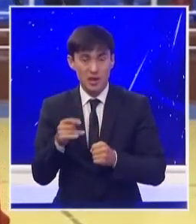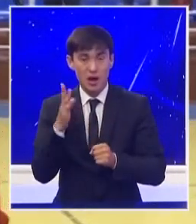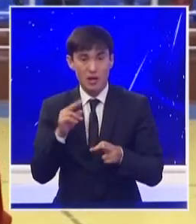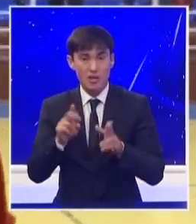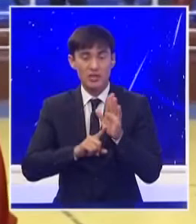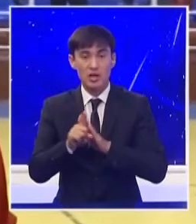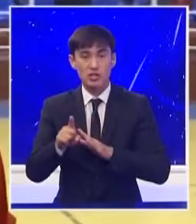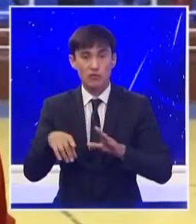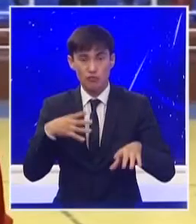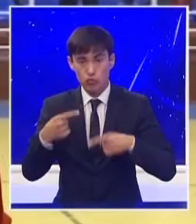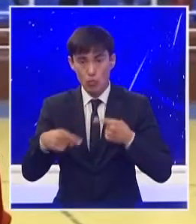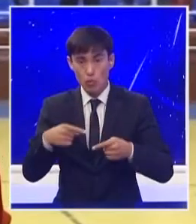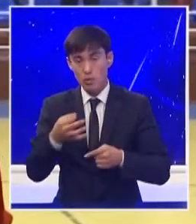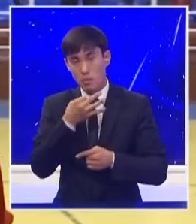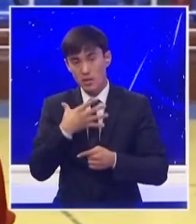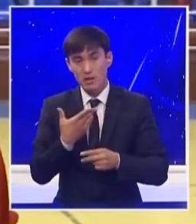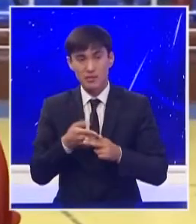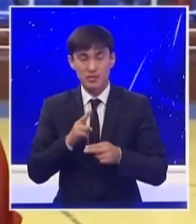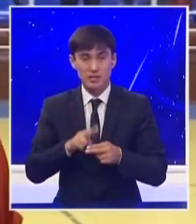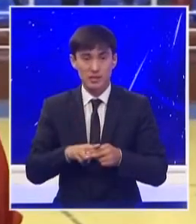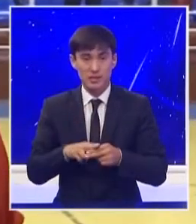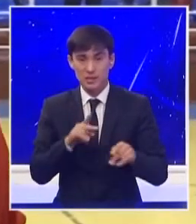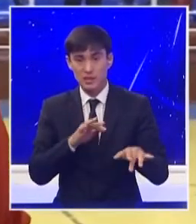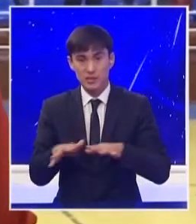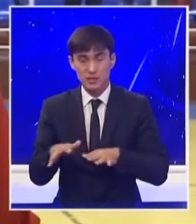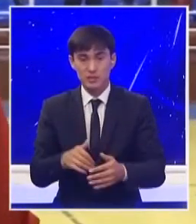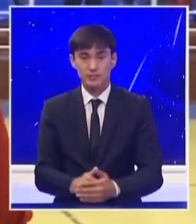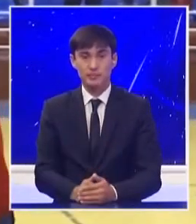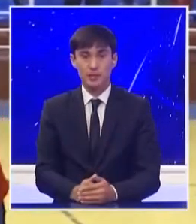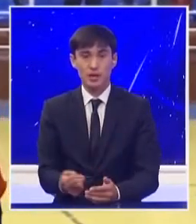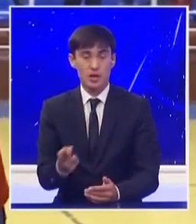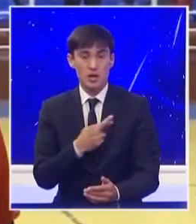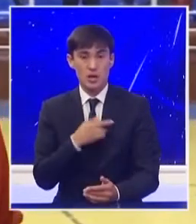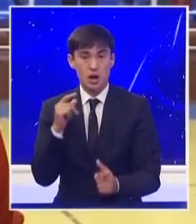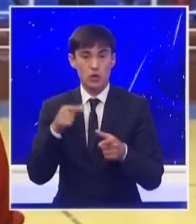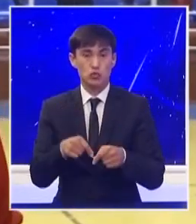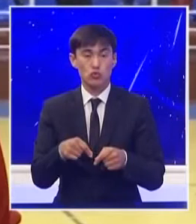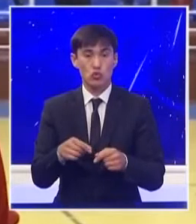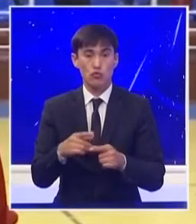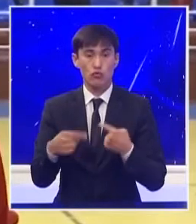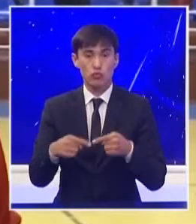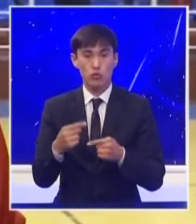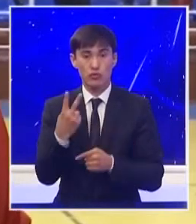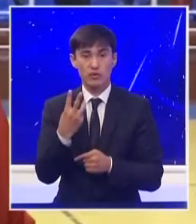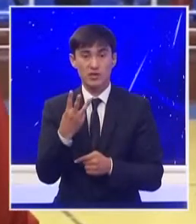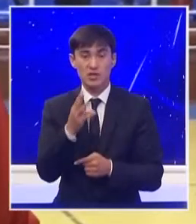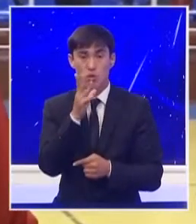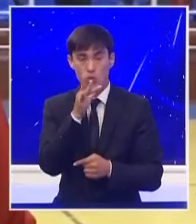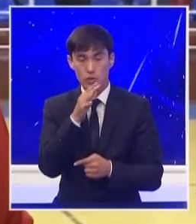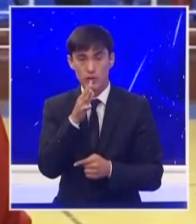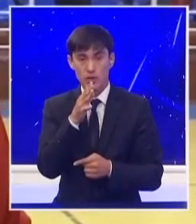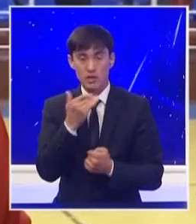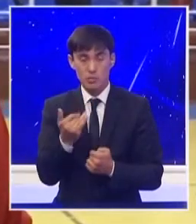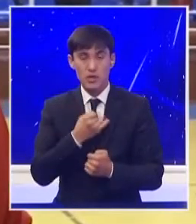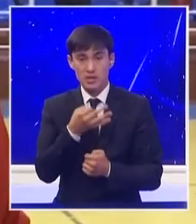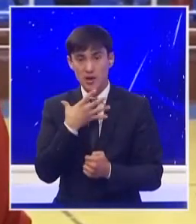я начал увлекаться футболом, мне понравилась эта деятельность. Я хожу уже футболом более 2-3 лет, и